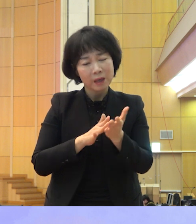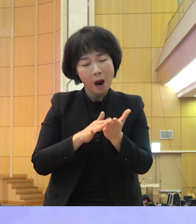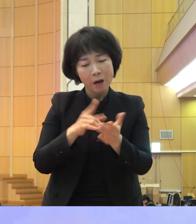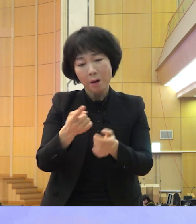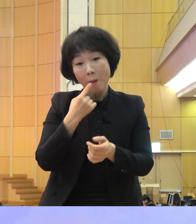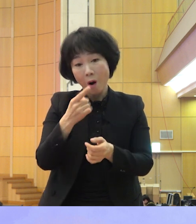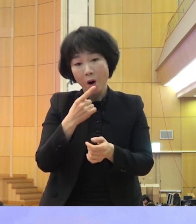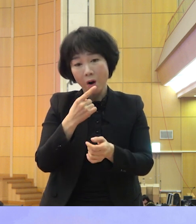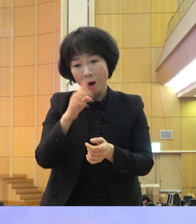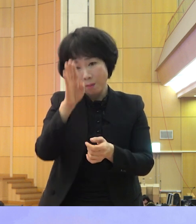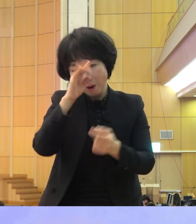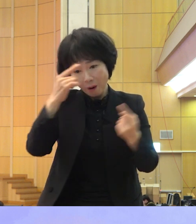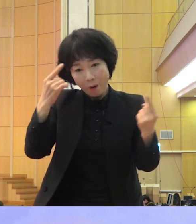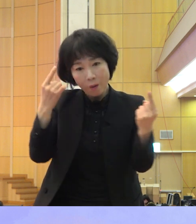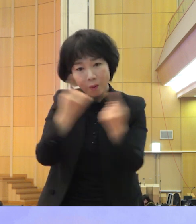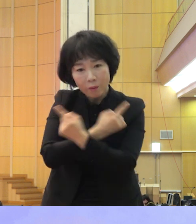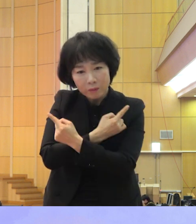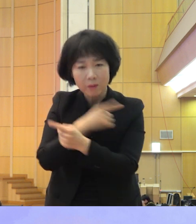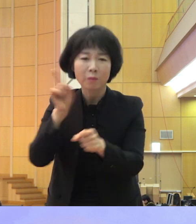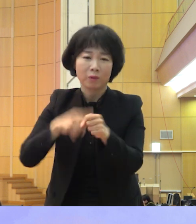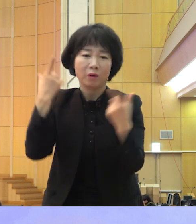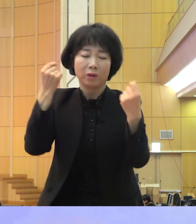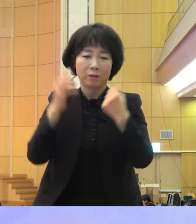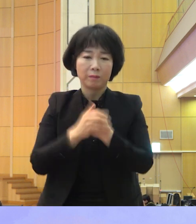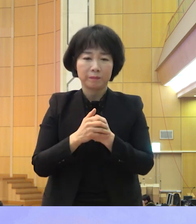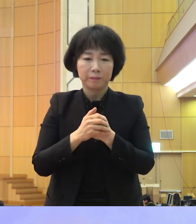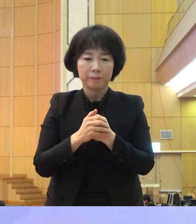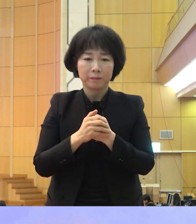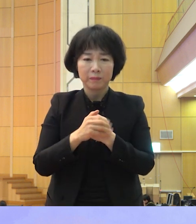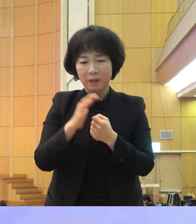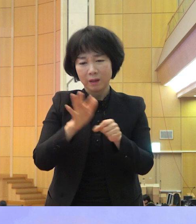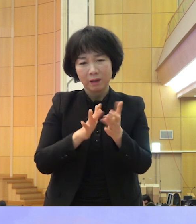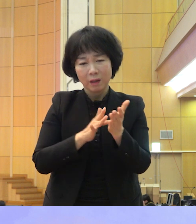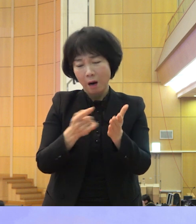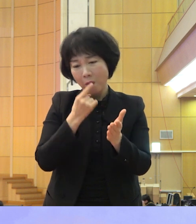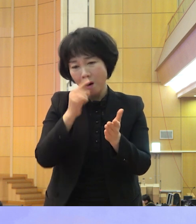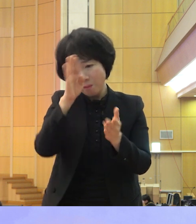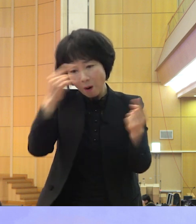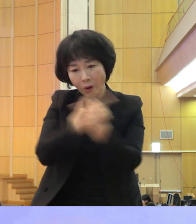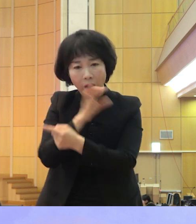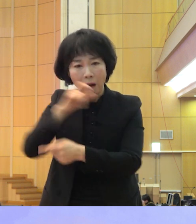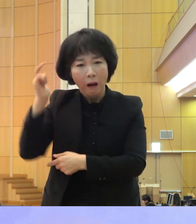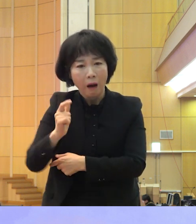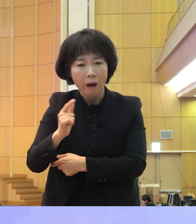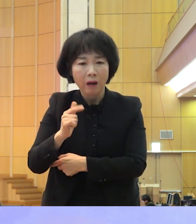알고 먹어야지 모르고 먹게 되면 약이 아니라 독이 될 수 있습니다.